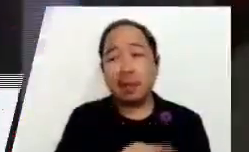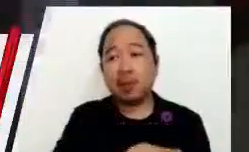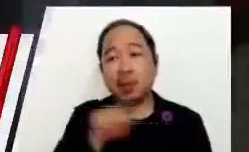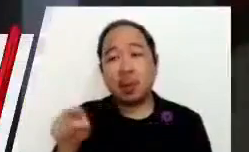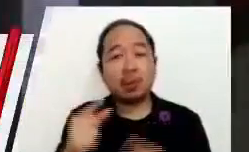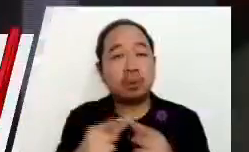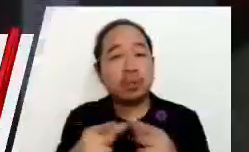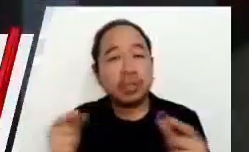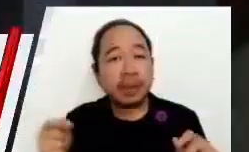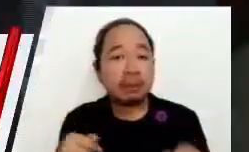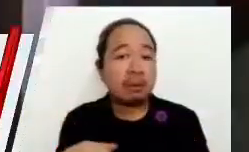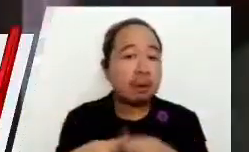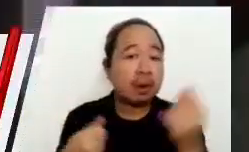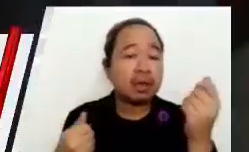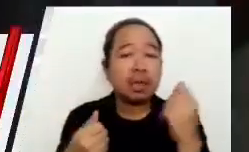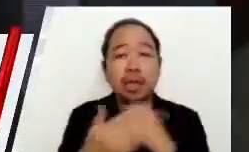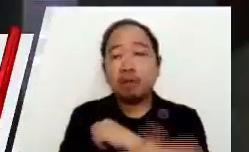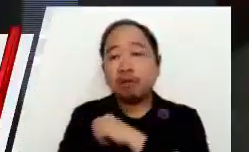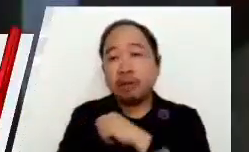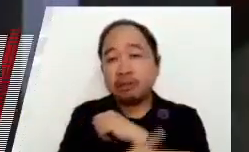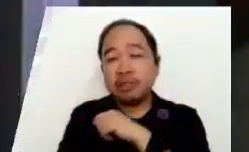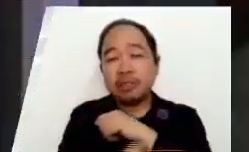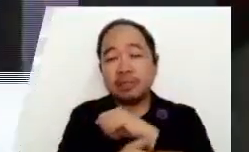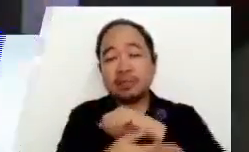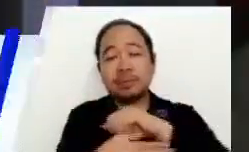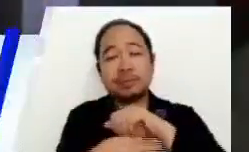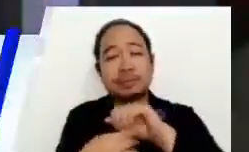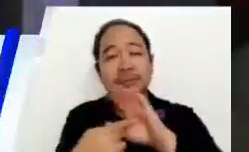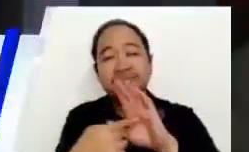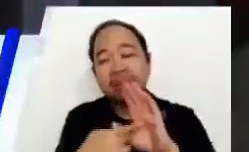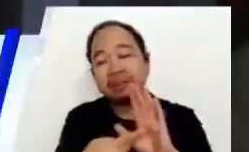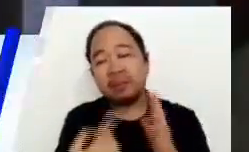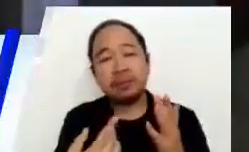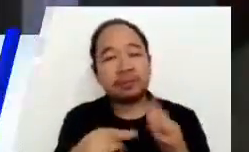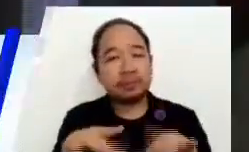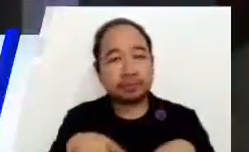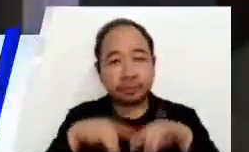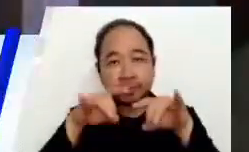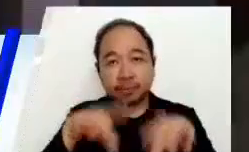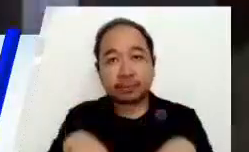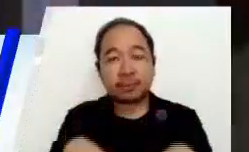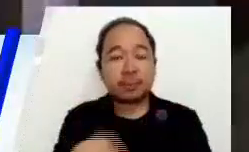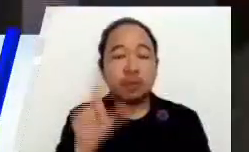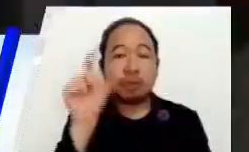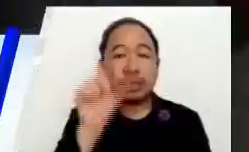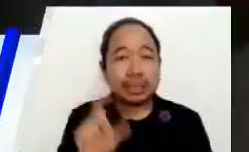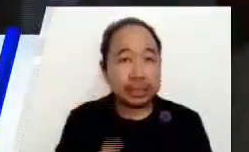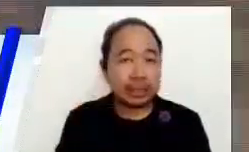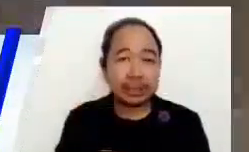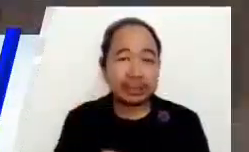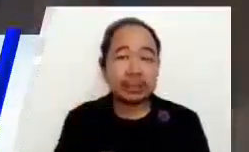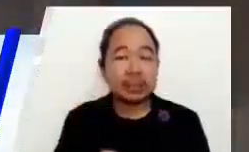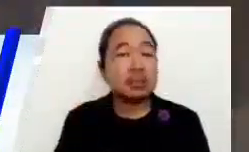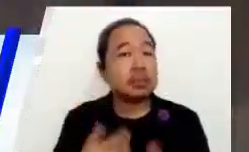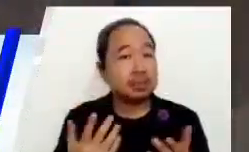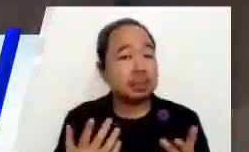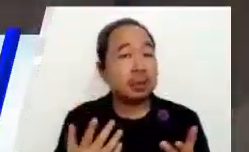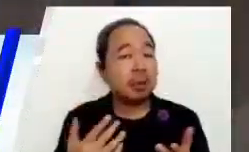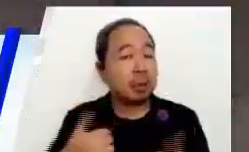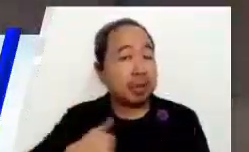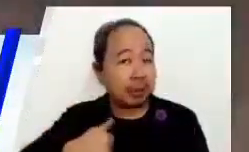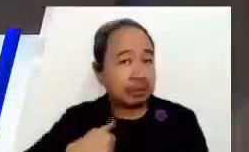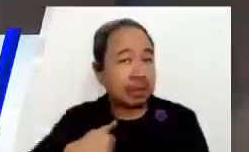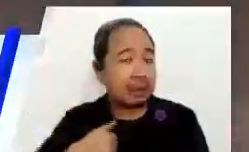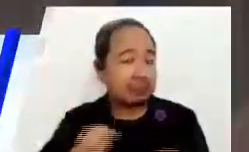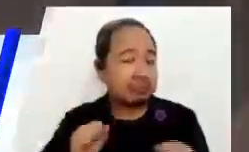na kagaya ng sa Australia o kaya sa Italy. Ganyan o kaya sa Canada po. Sabi ng